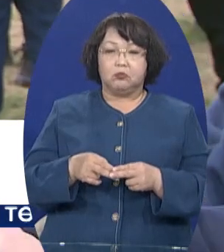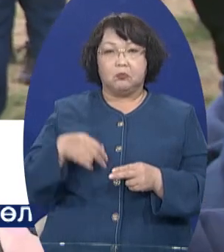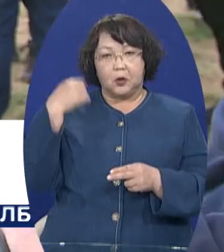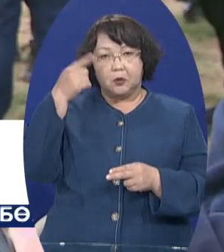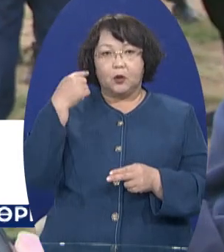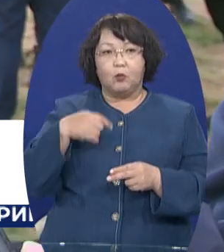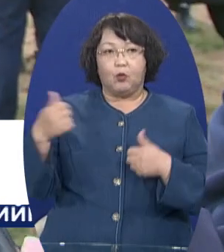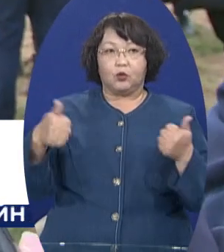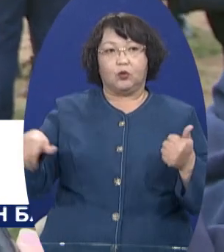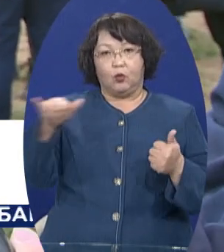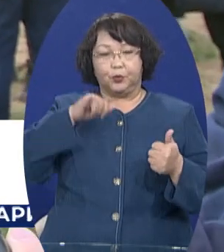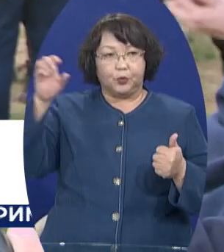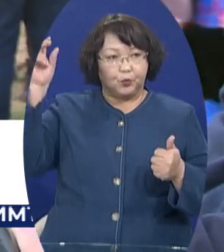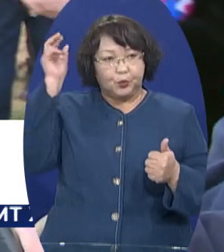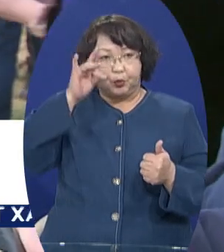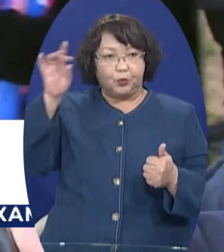сайн туршлага болж байна.